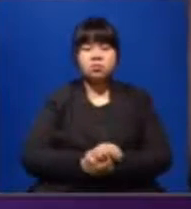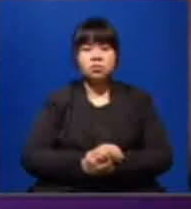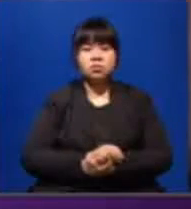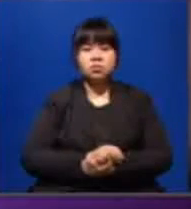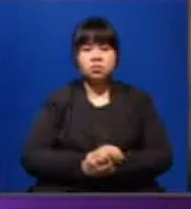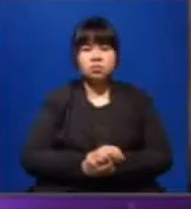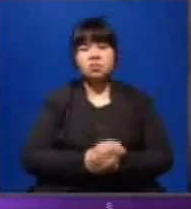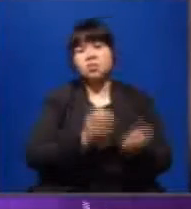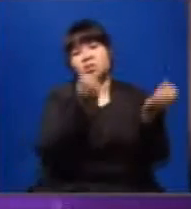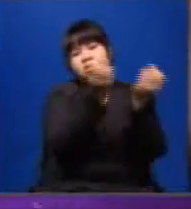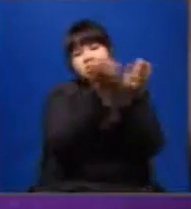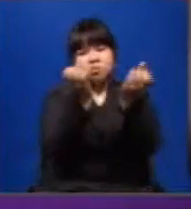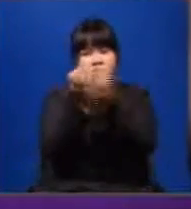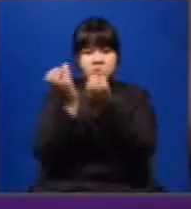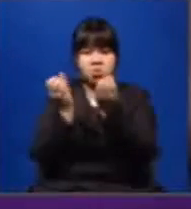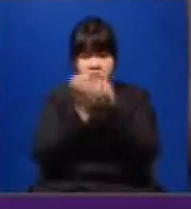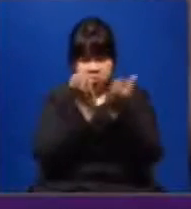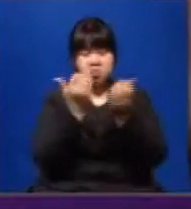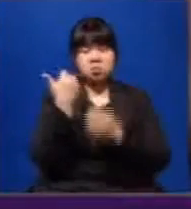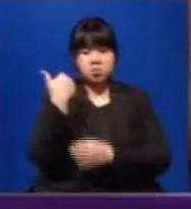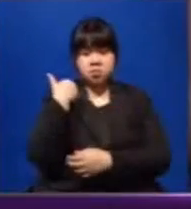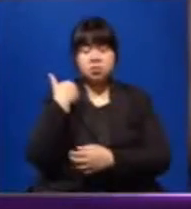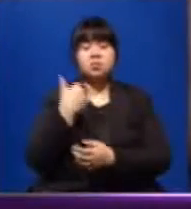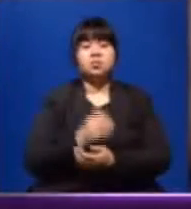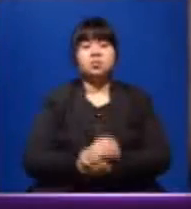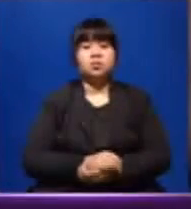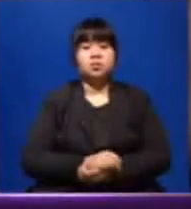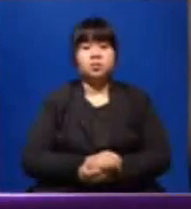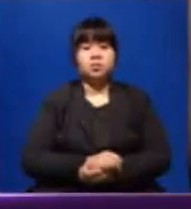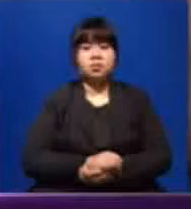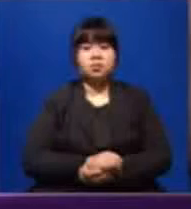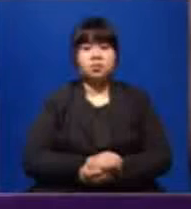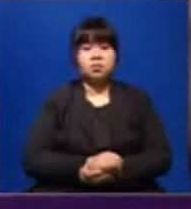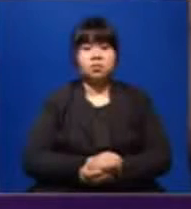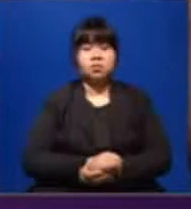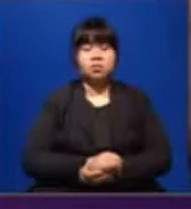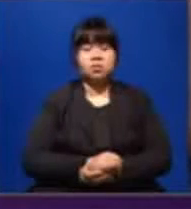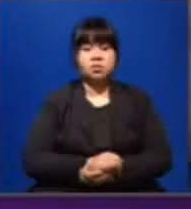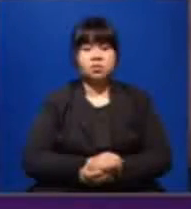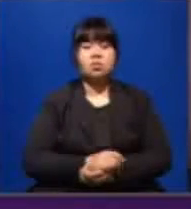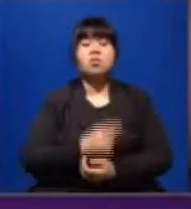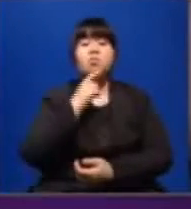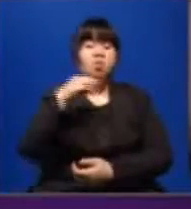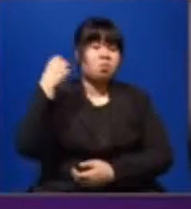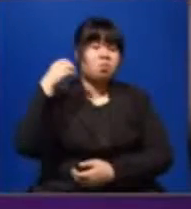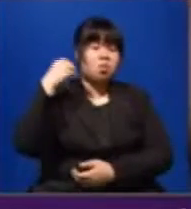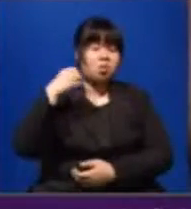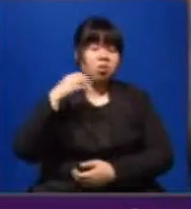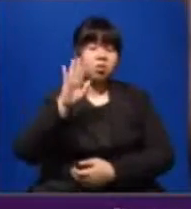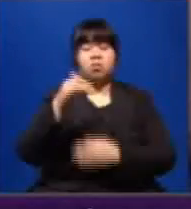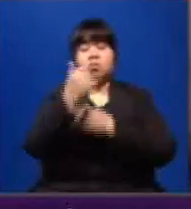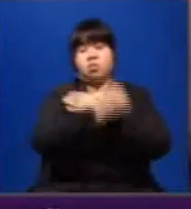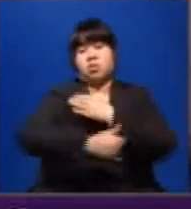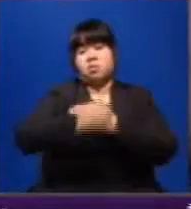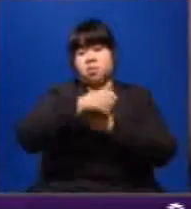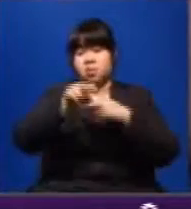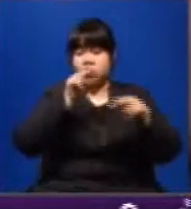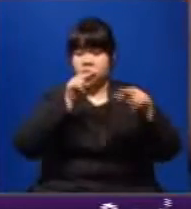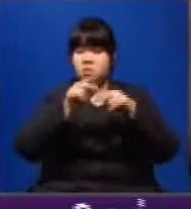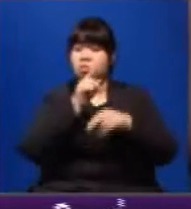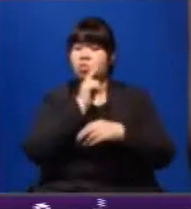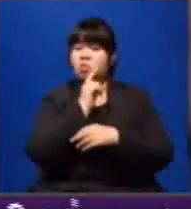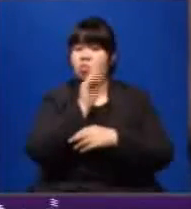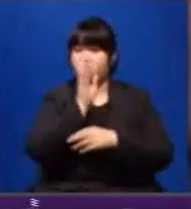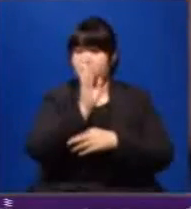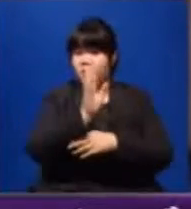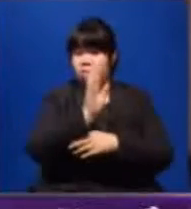เกิดกระทบมากที่สุดนะฮะตลอดเวลามาต่างประเทศเขาก็มองอยู่นะฮะประเทศใดประเทศ